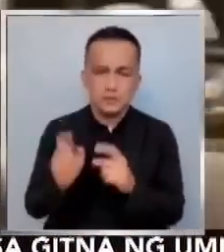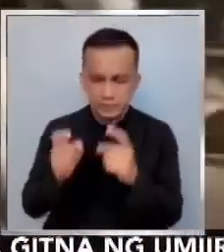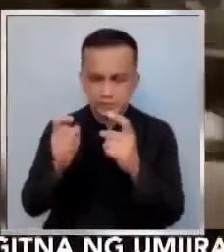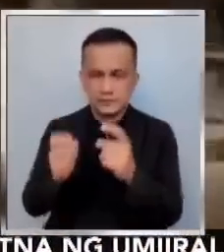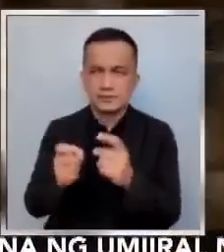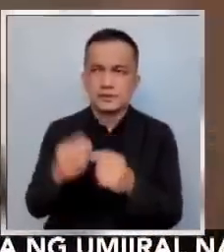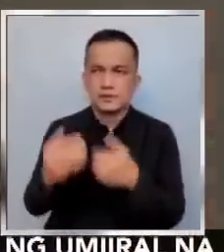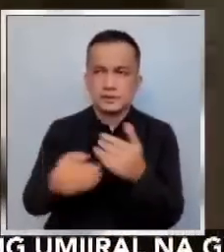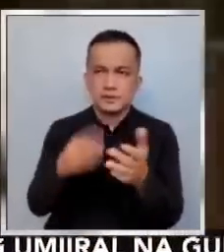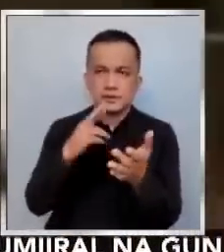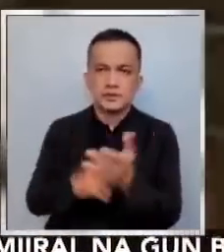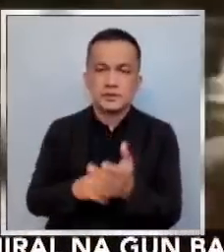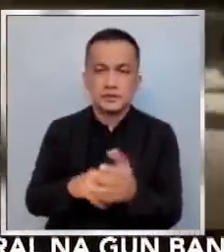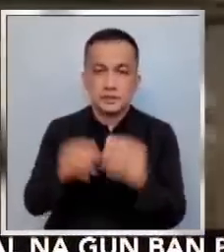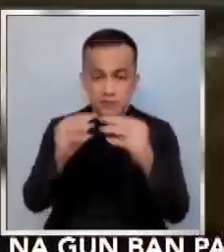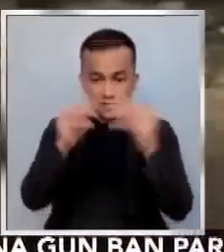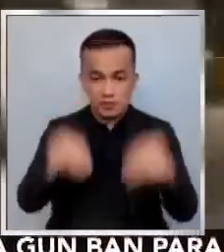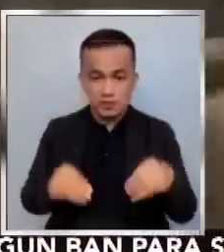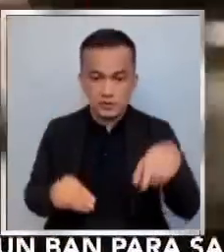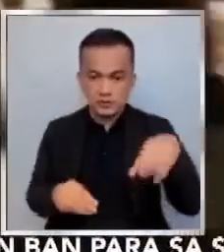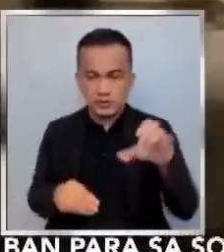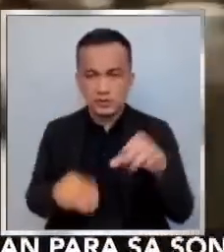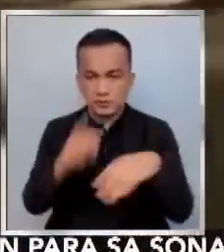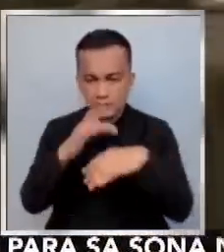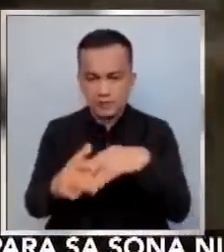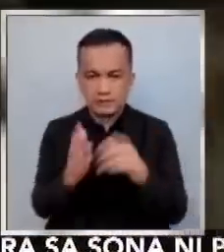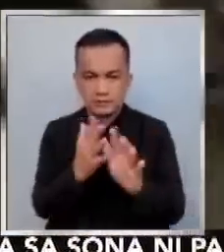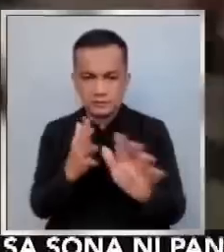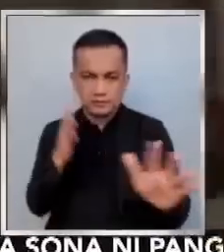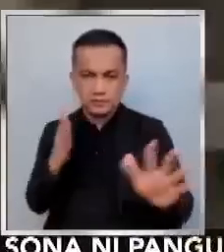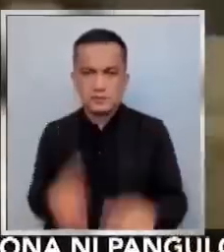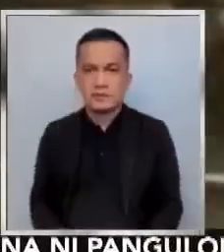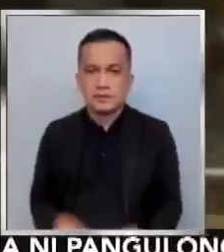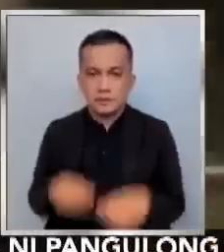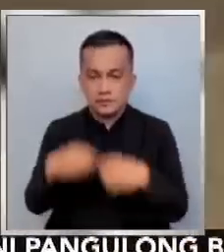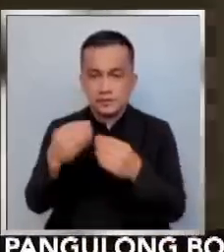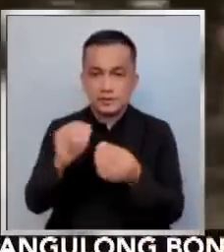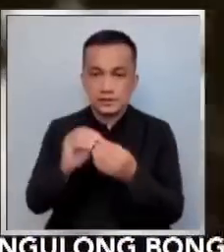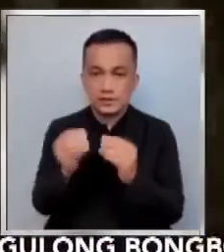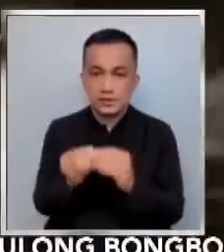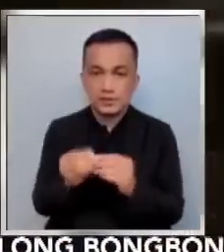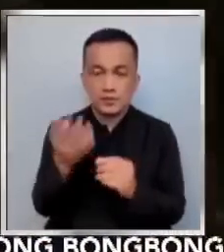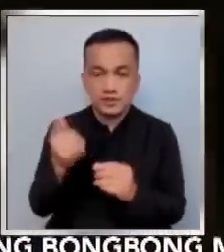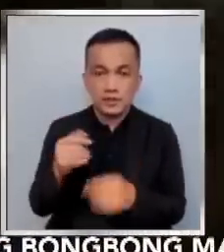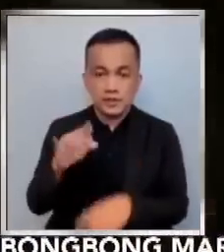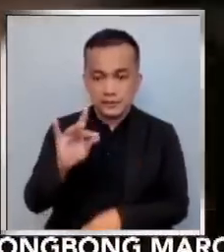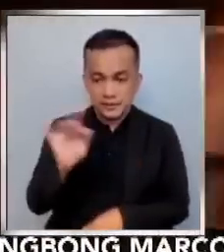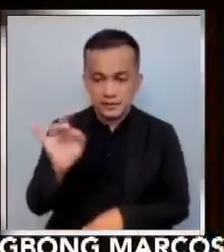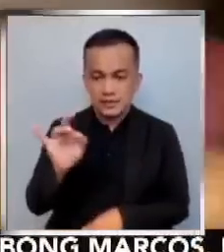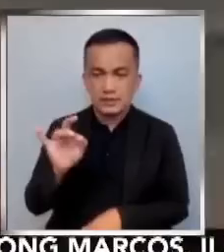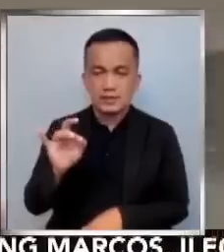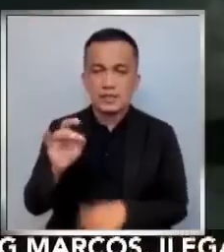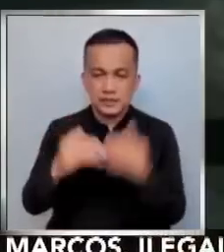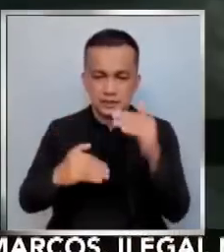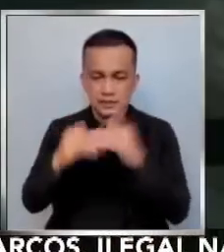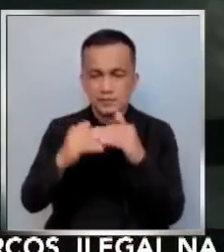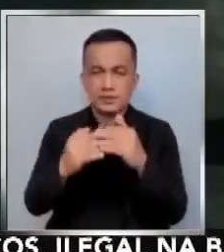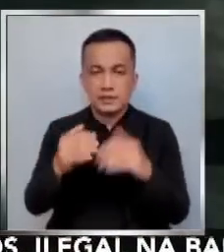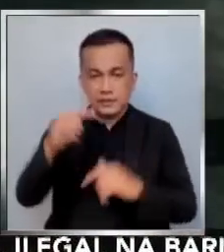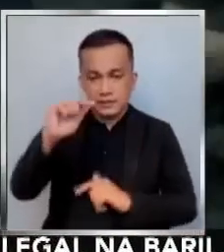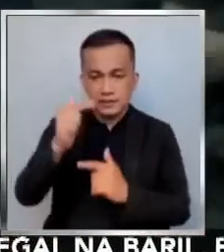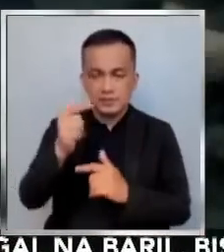City, maaga pa lang ay mahaba na ang pila. Nagbigay na sila ng stub number dahil 800 lang ang kota ngayong huling araw ng